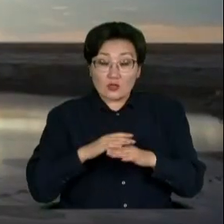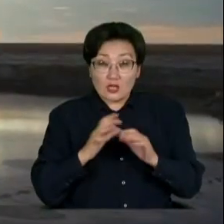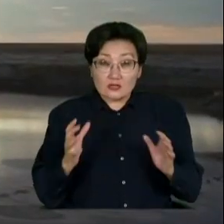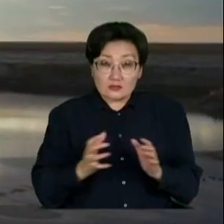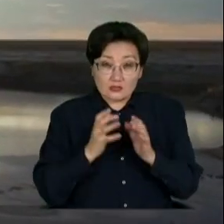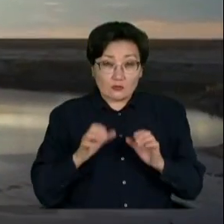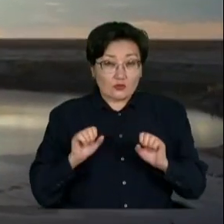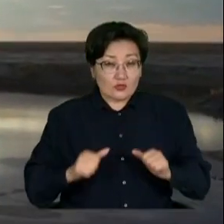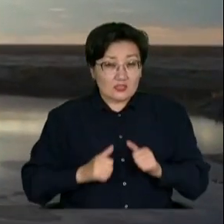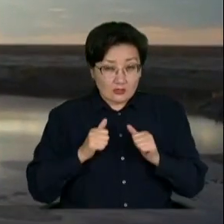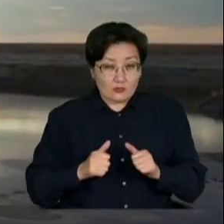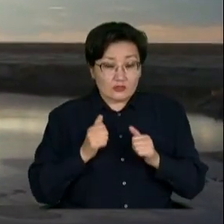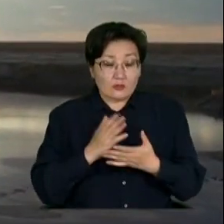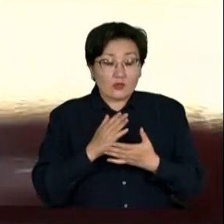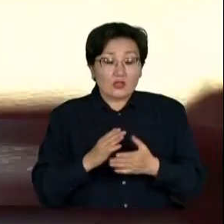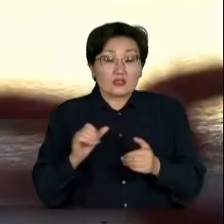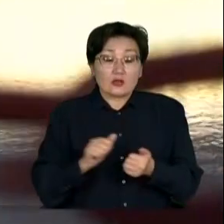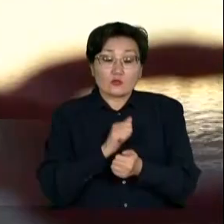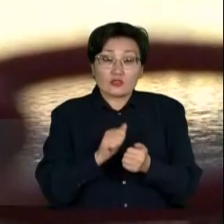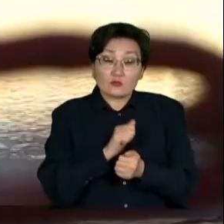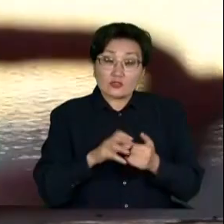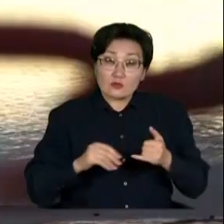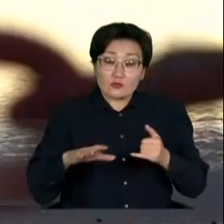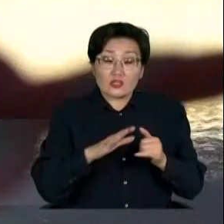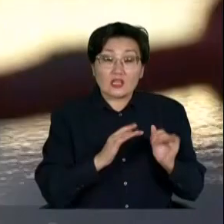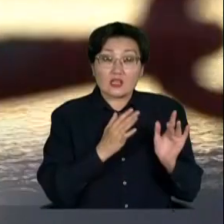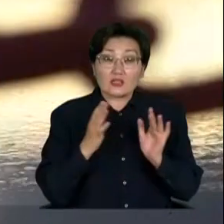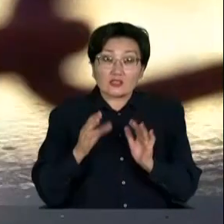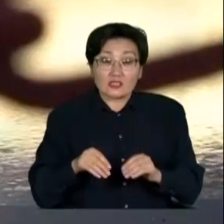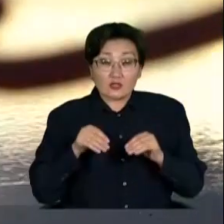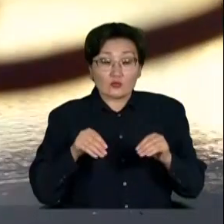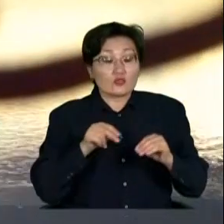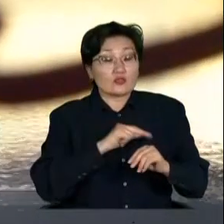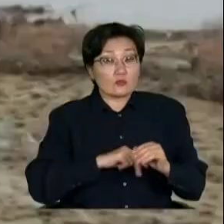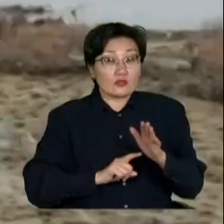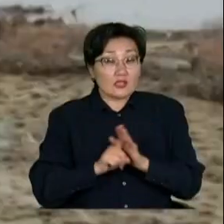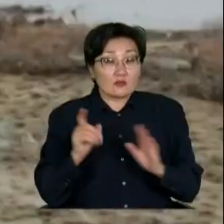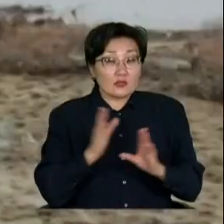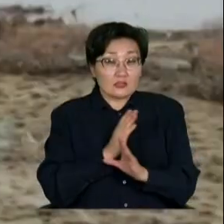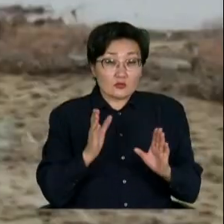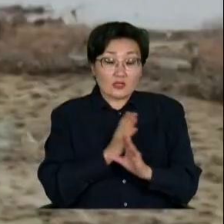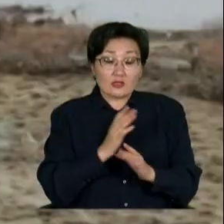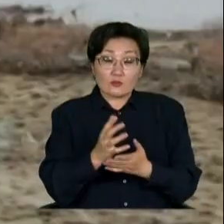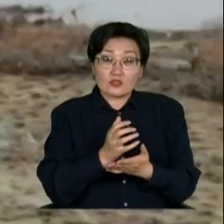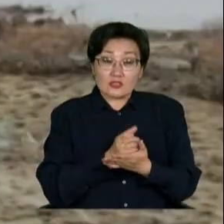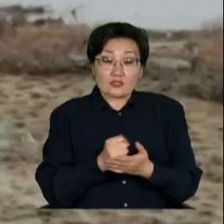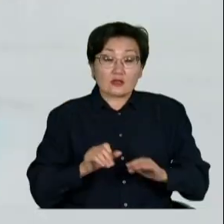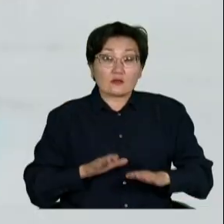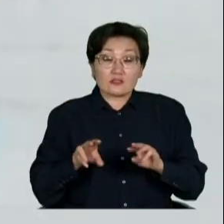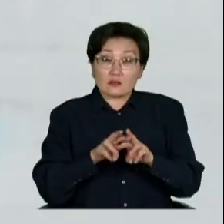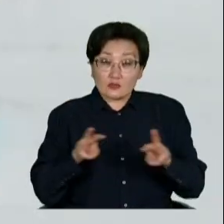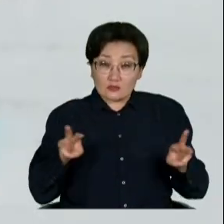күш салынып жатыр. Теңіздің құрғаған табанында сексеулегі жұмыстарда қолға алыныпты. Экология және табиғи ресурстар